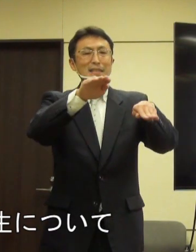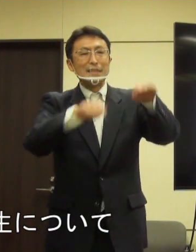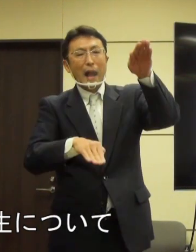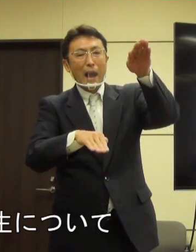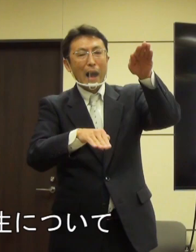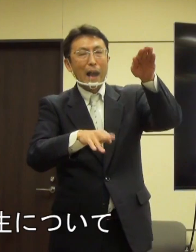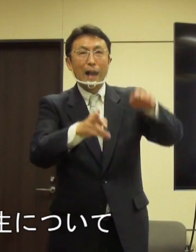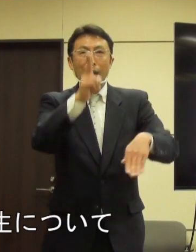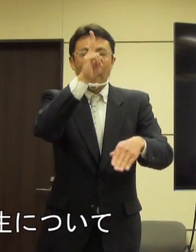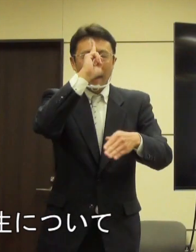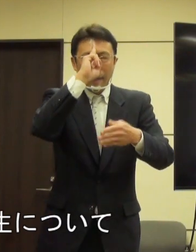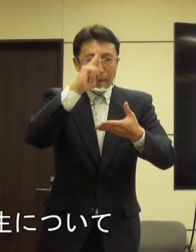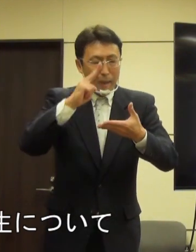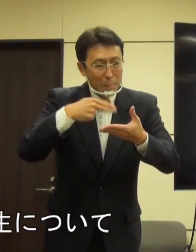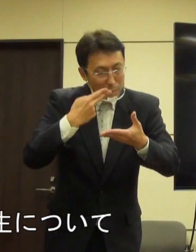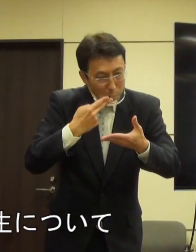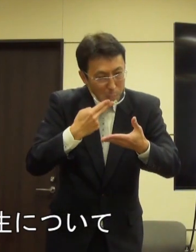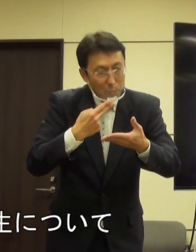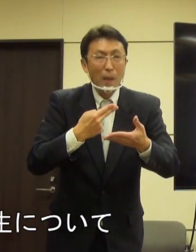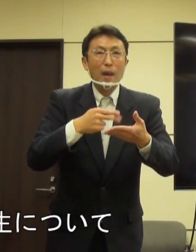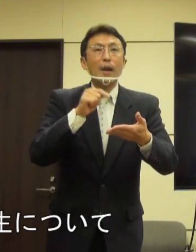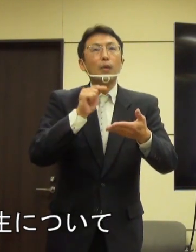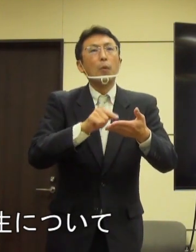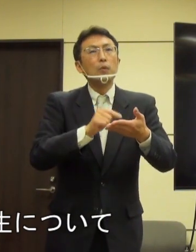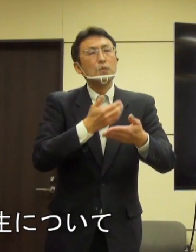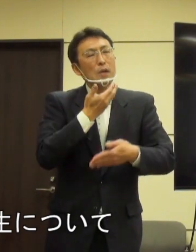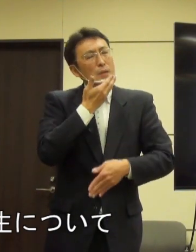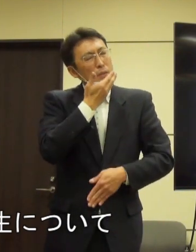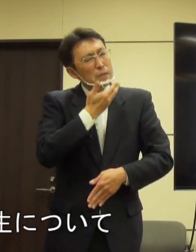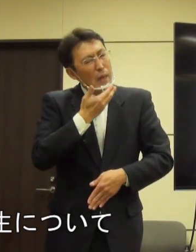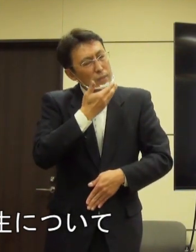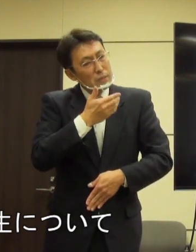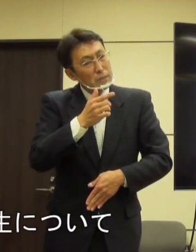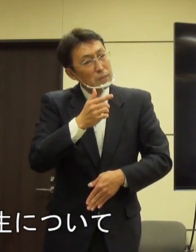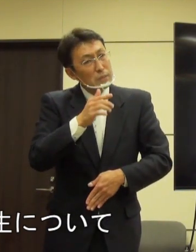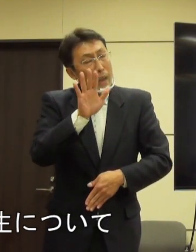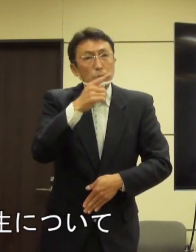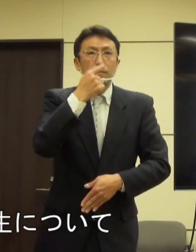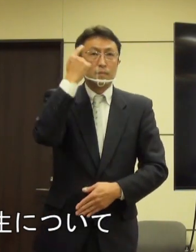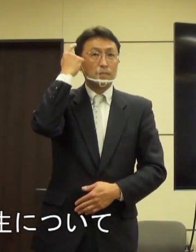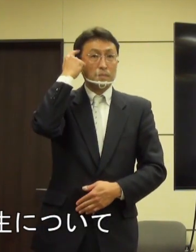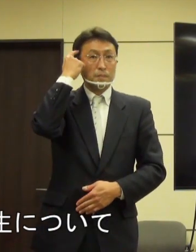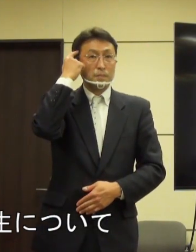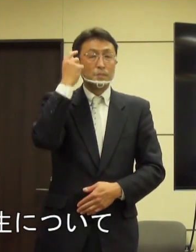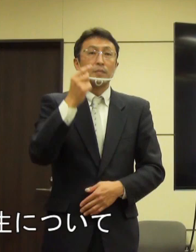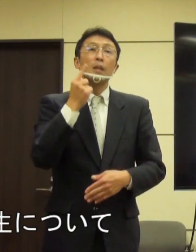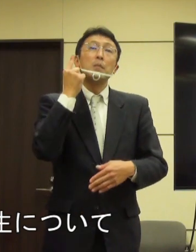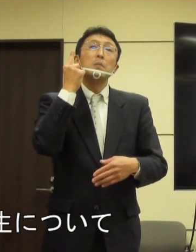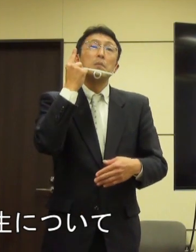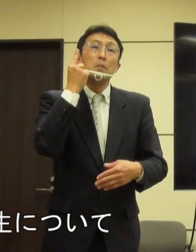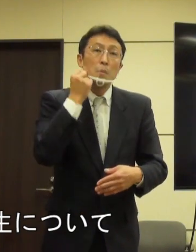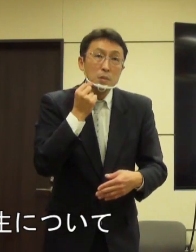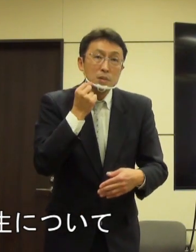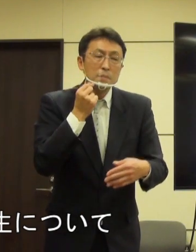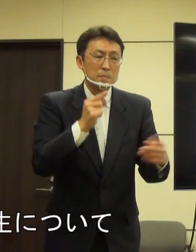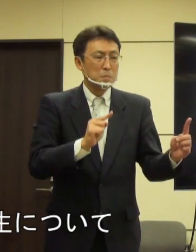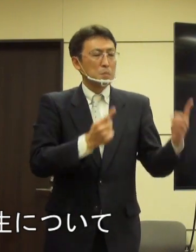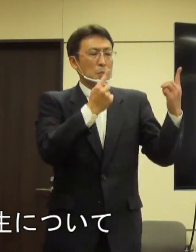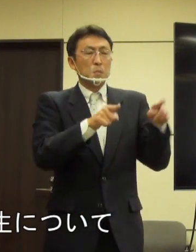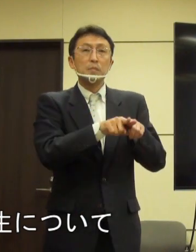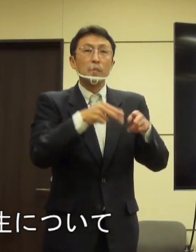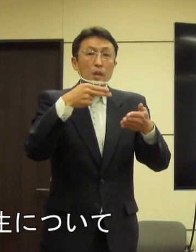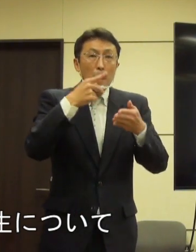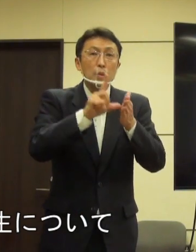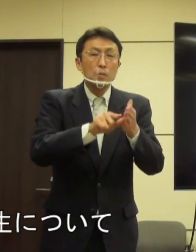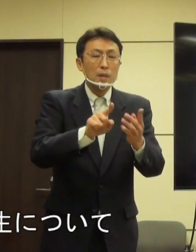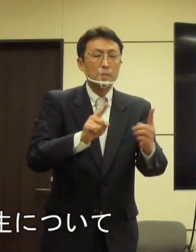たことが職場で台以上に大じゃないかと思いますねそれから仮に当時に取るにしても迎えあって撮らないで